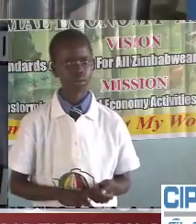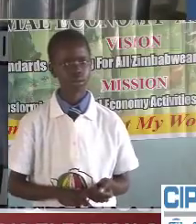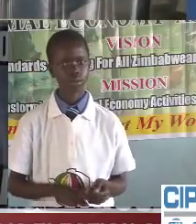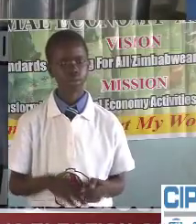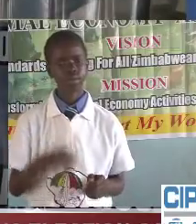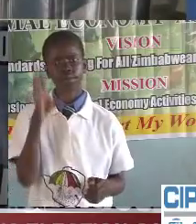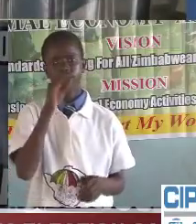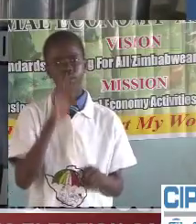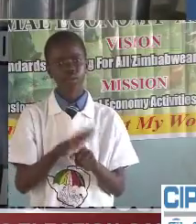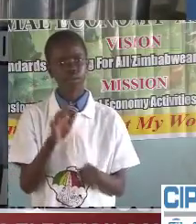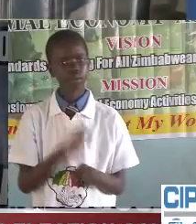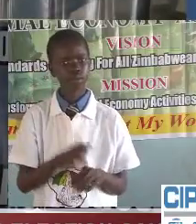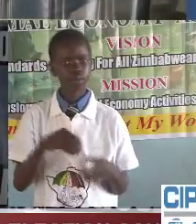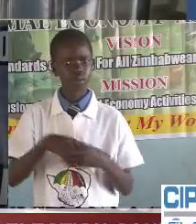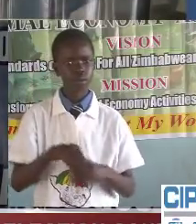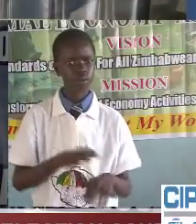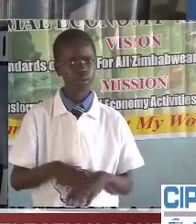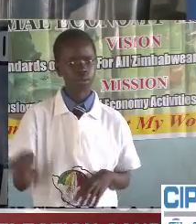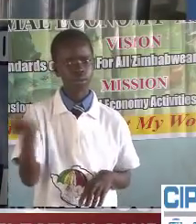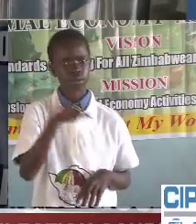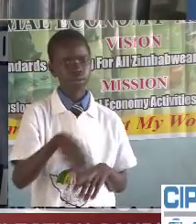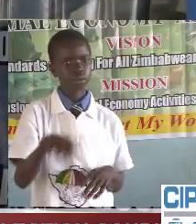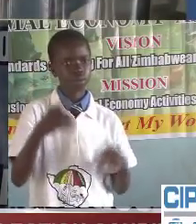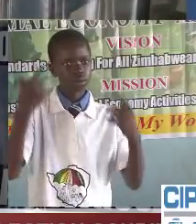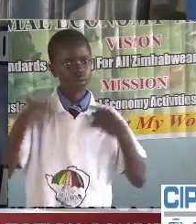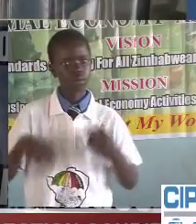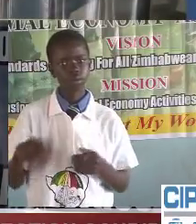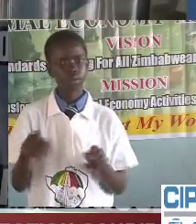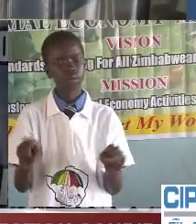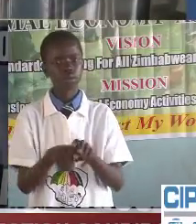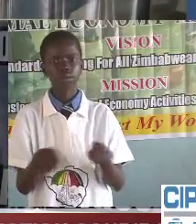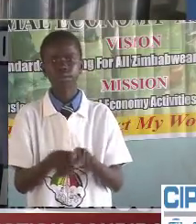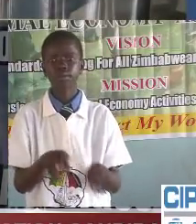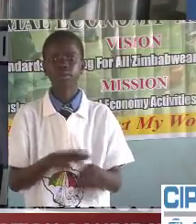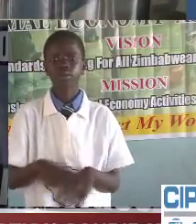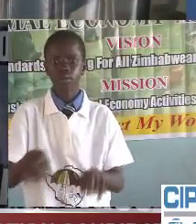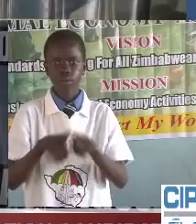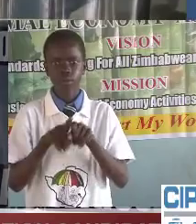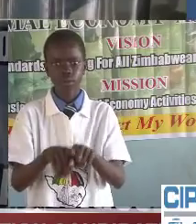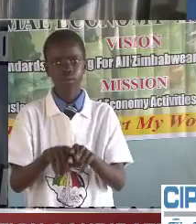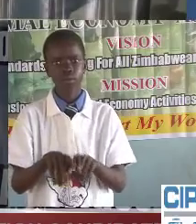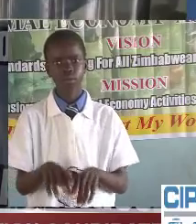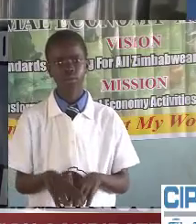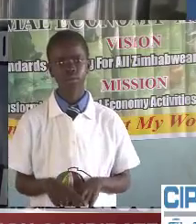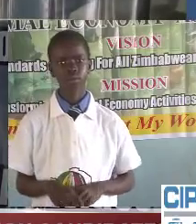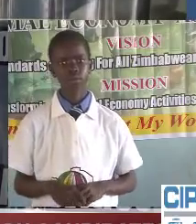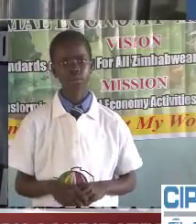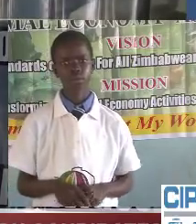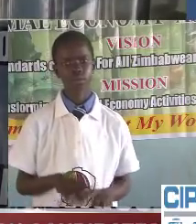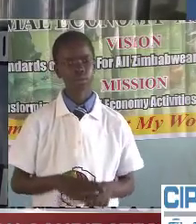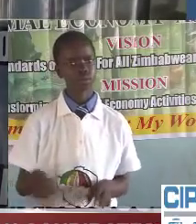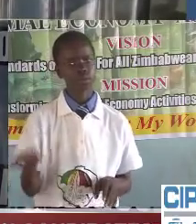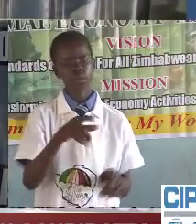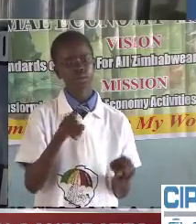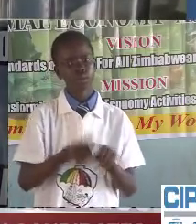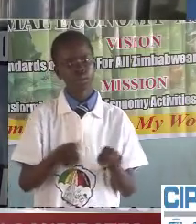Vazhinji vari muno tinorarama upenyu hwakafanana, ndo background yangu ini maringe